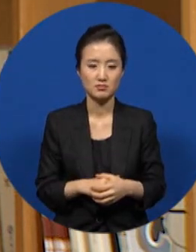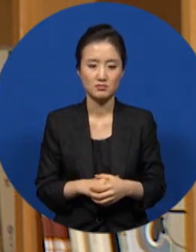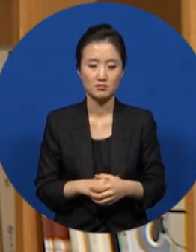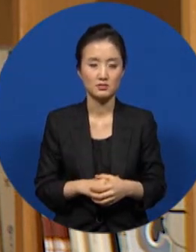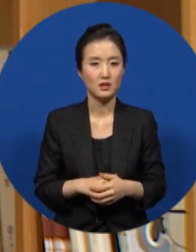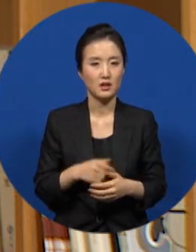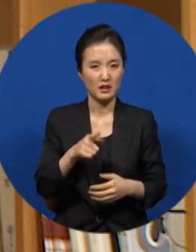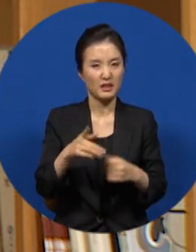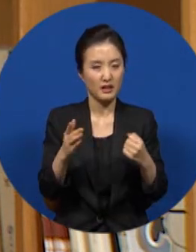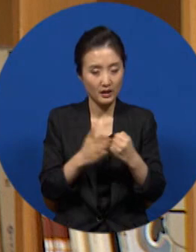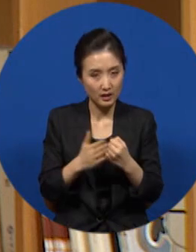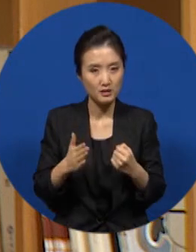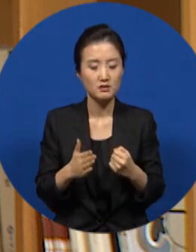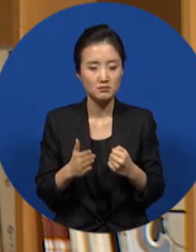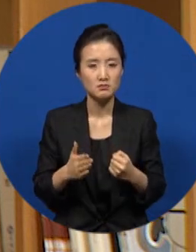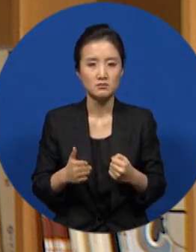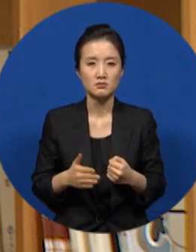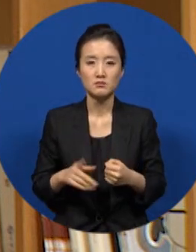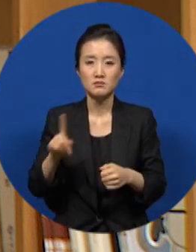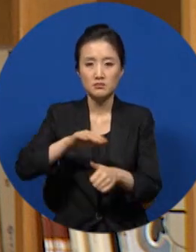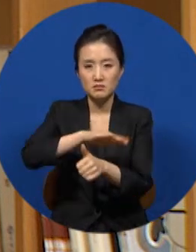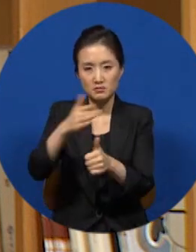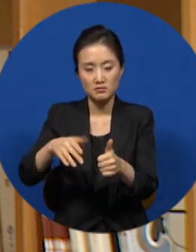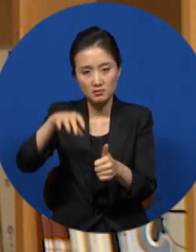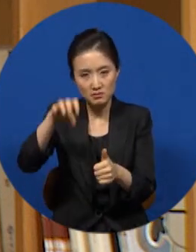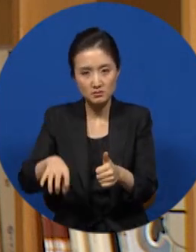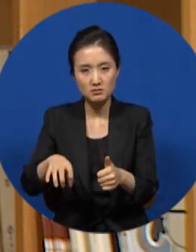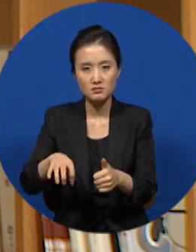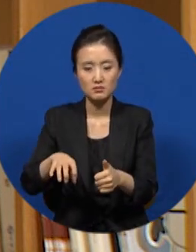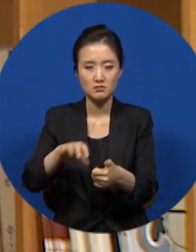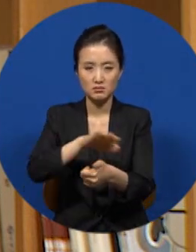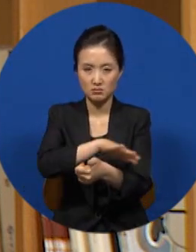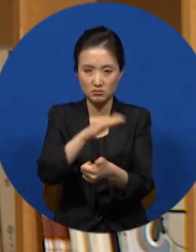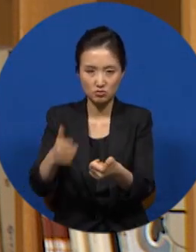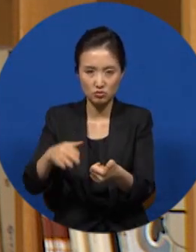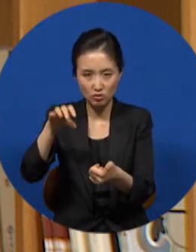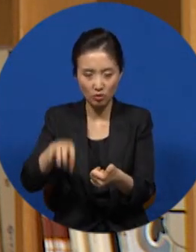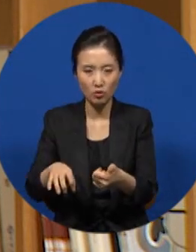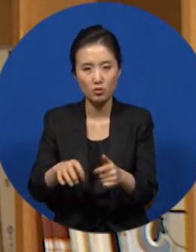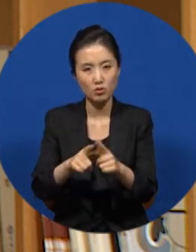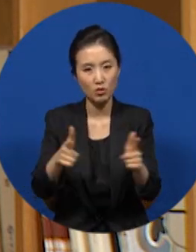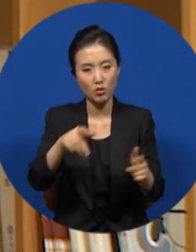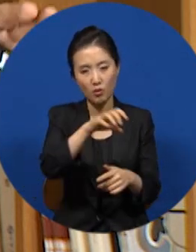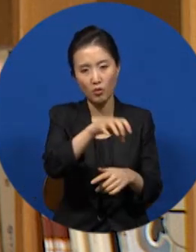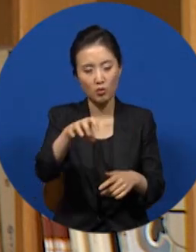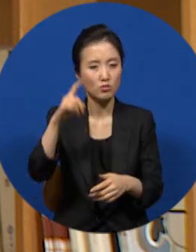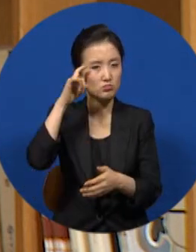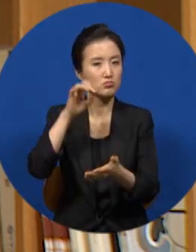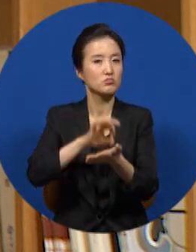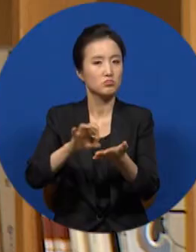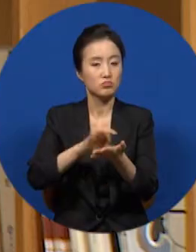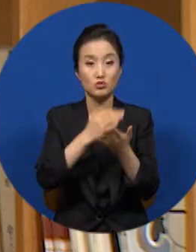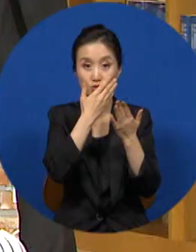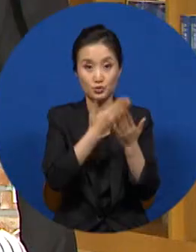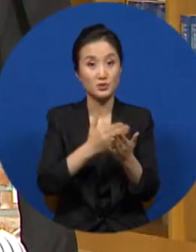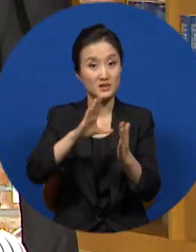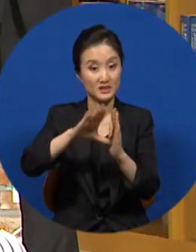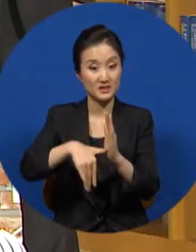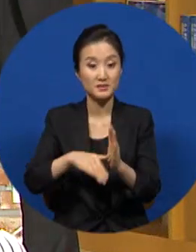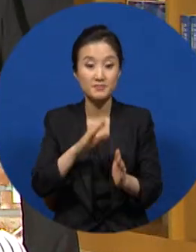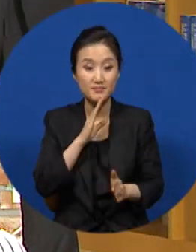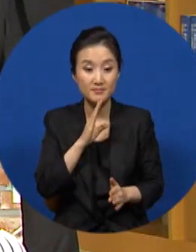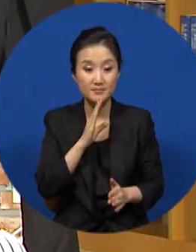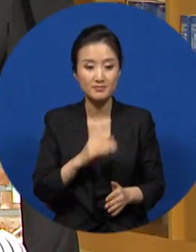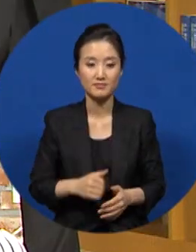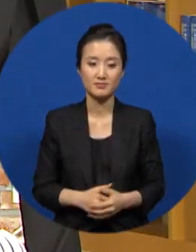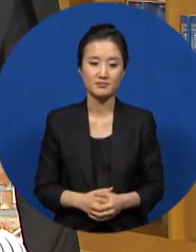어디에 잘 배치를 하고 환기가 되고 방향을 어떻게 놓고 하는 위치와 방향 이런 것도 중요한 세상입니다. 3번부터는 이제 인간의 노력이 막